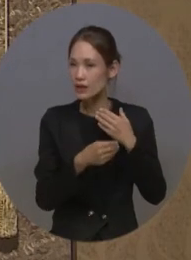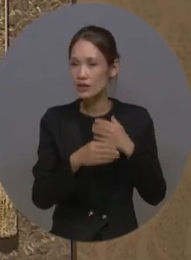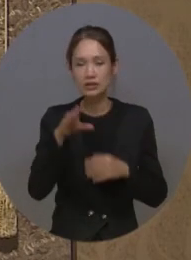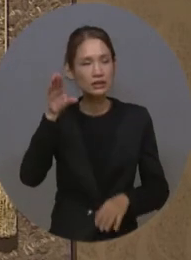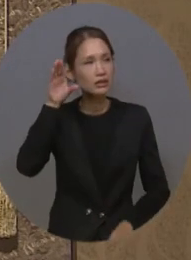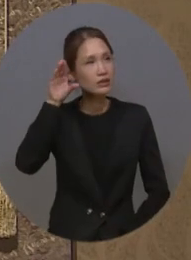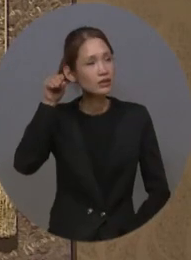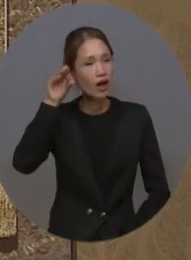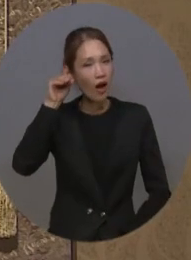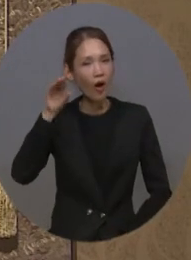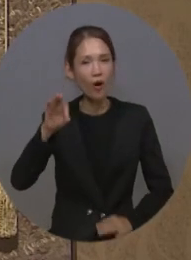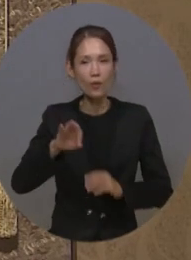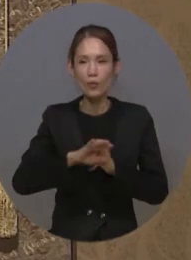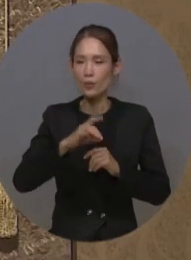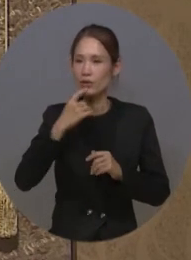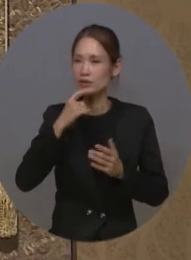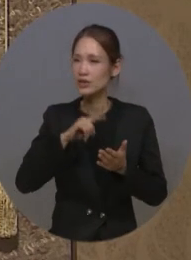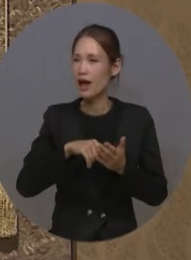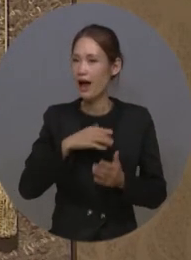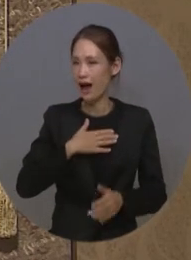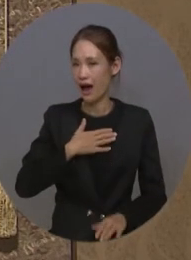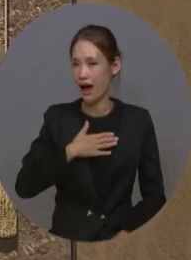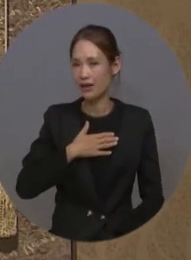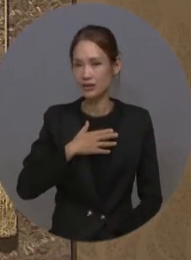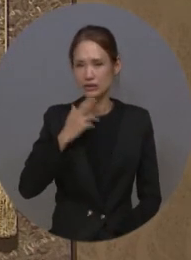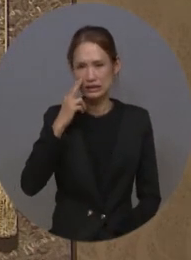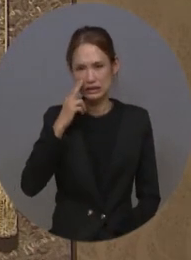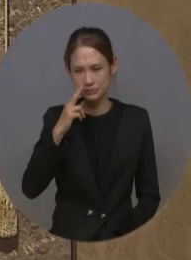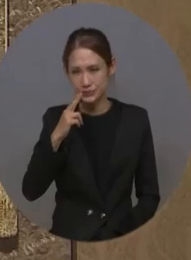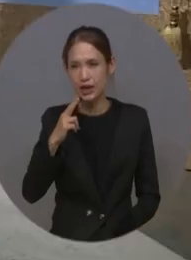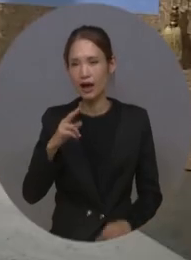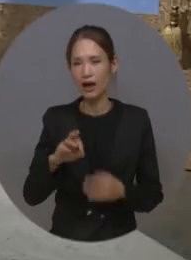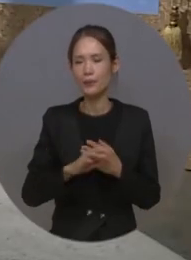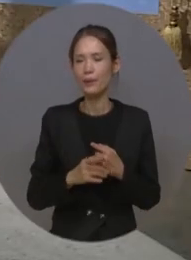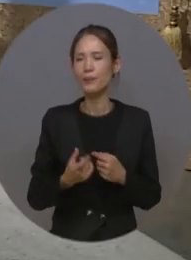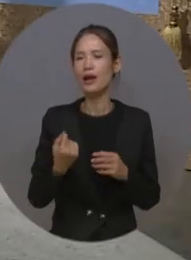그리고 나서 심각하다 싶으면 빨리 조치를 취해야죠.